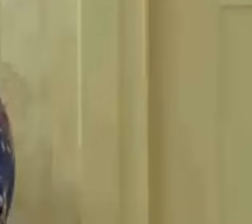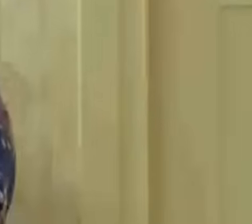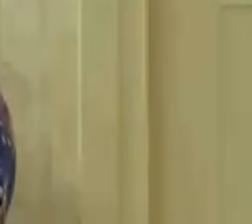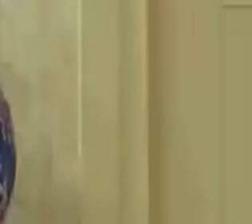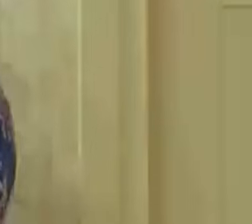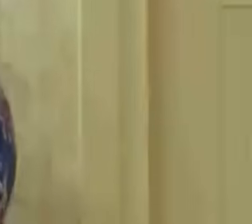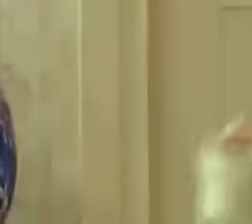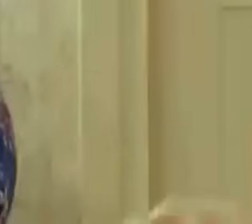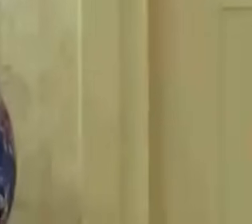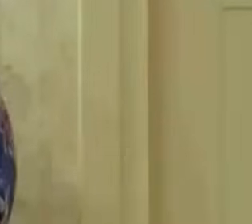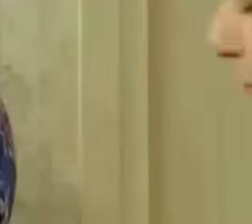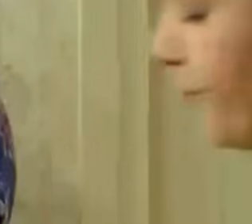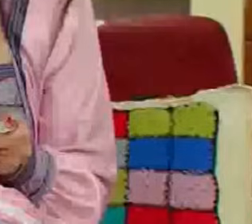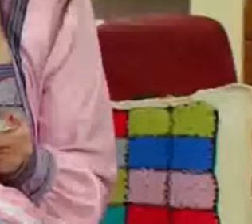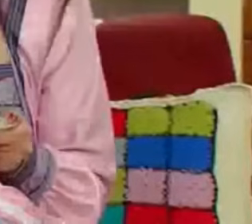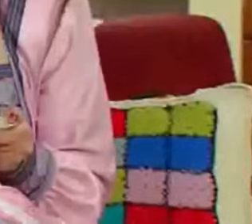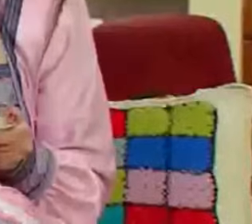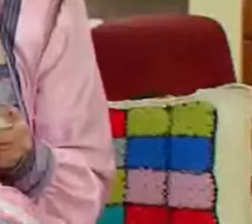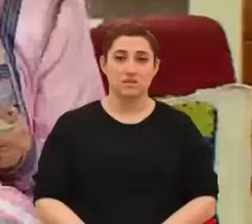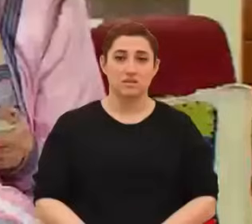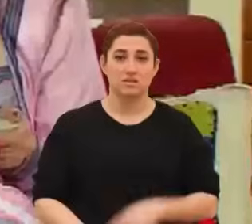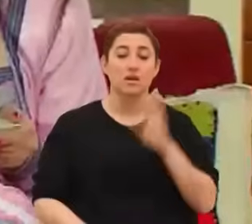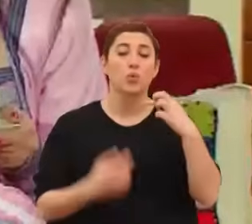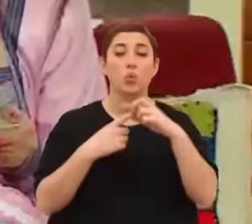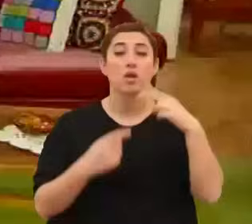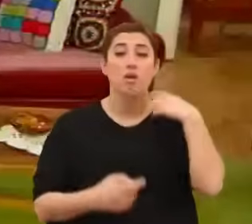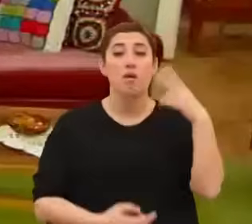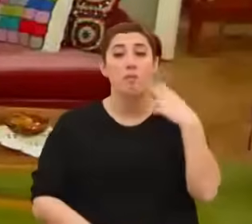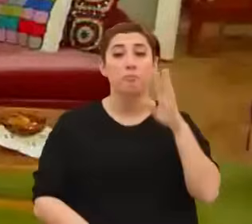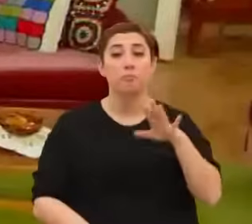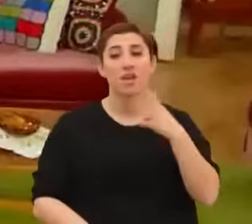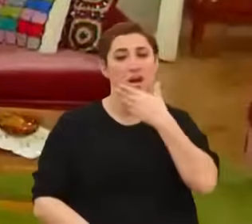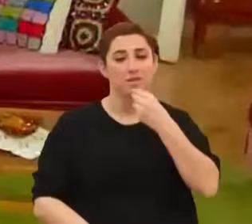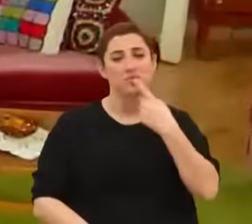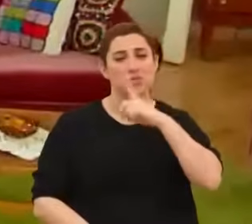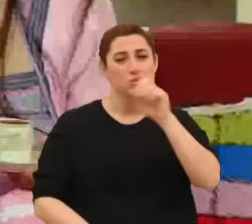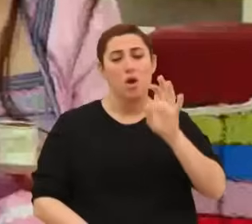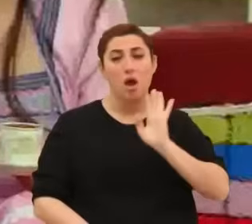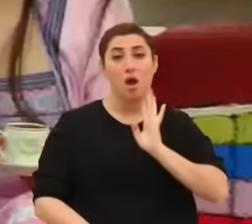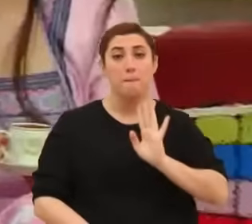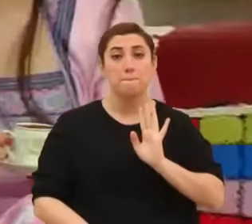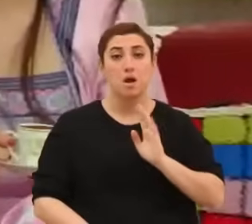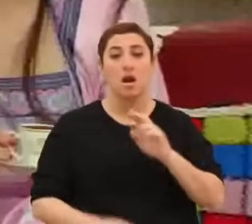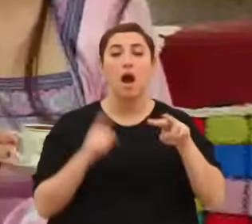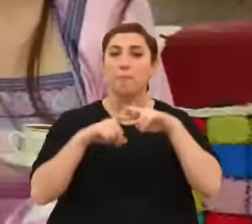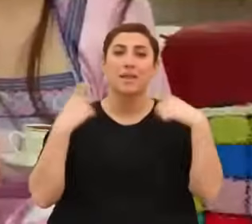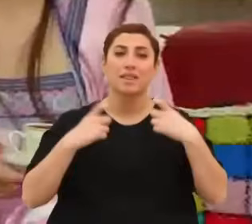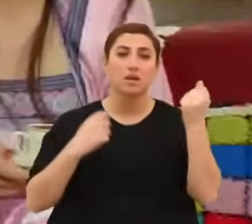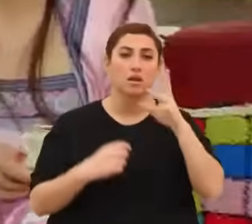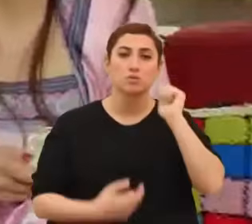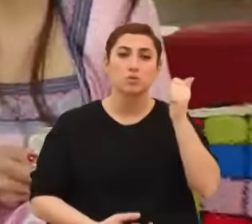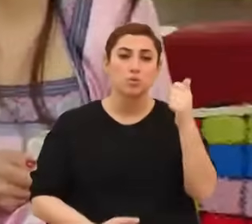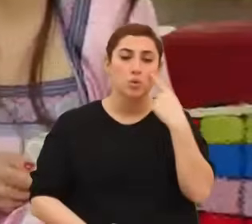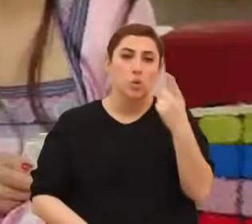Fikri üzgün koltuğunda oturuyor. Kız Rukiye abla, ayıptır sorması ama Ahmet nerede kaç